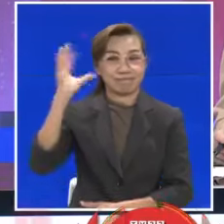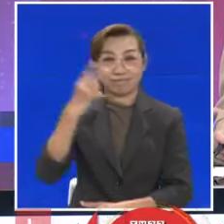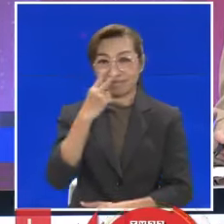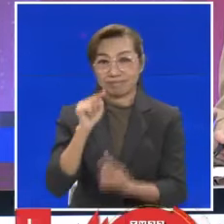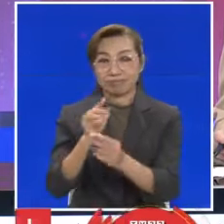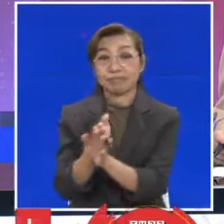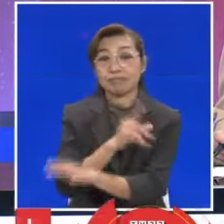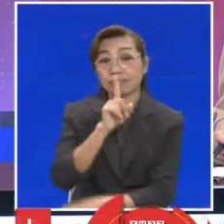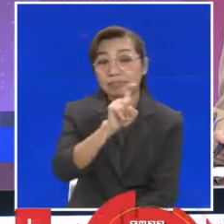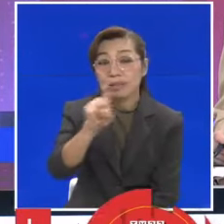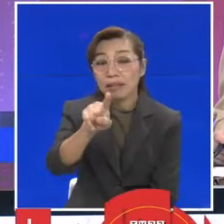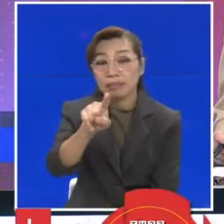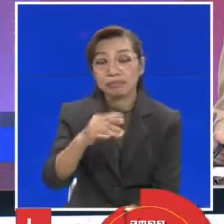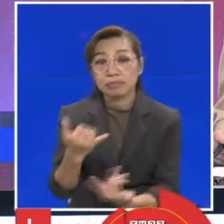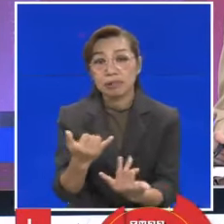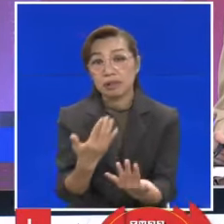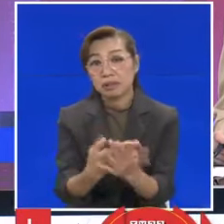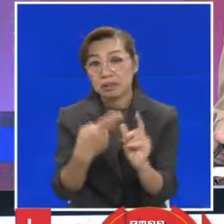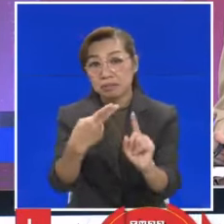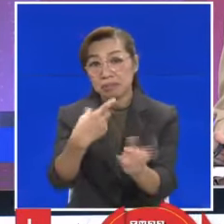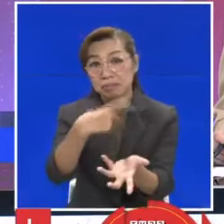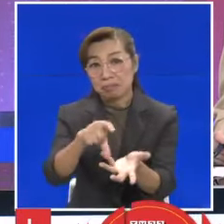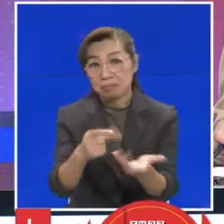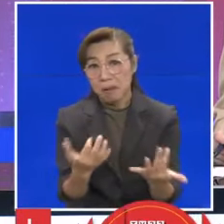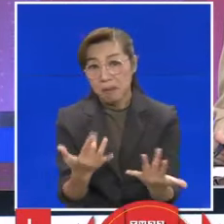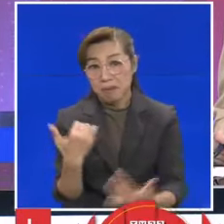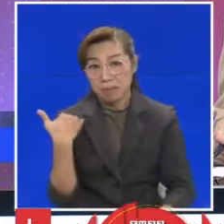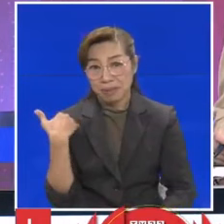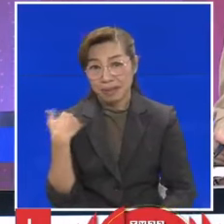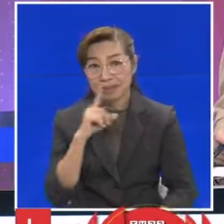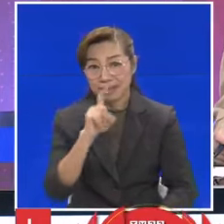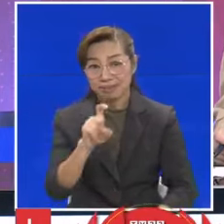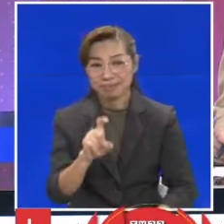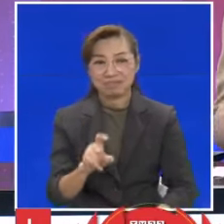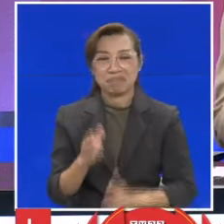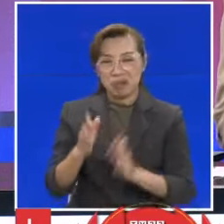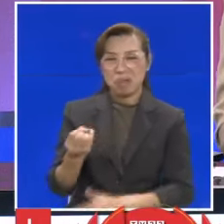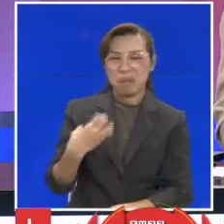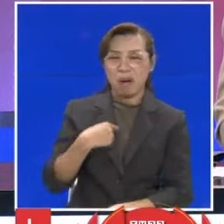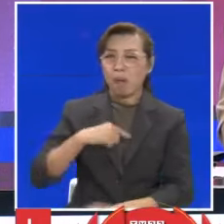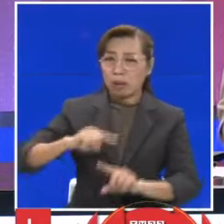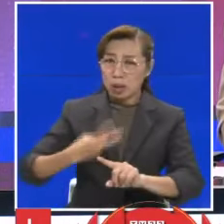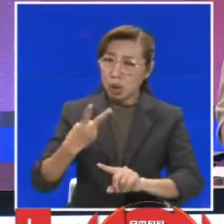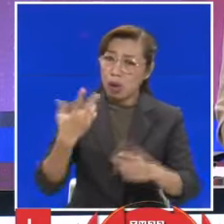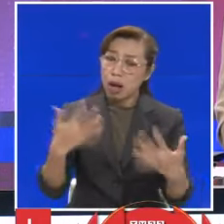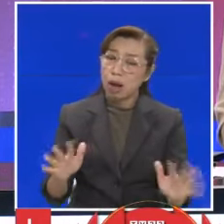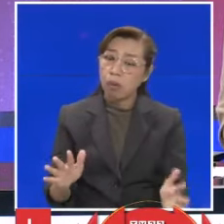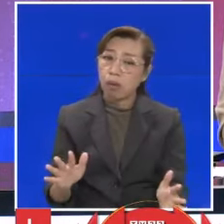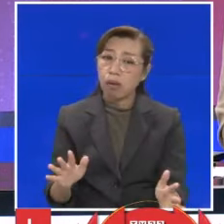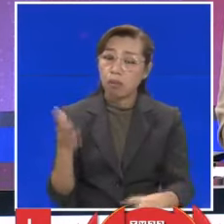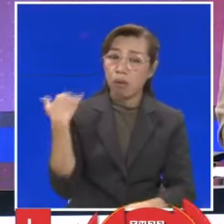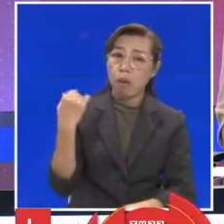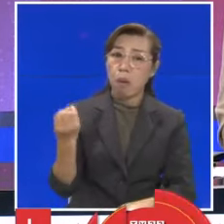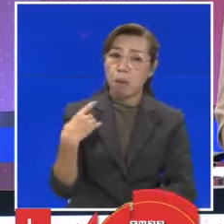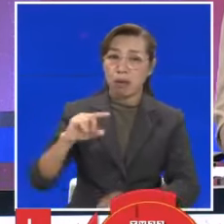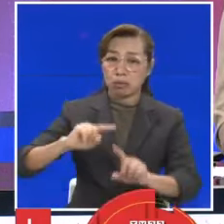ถามคุณผู้ชมก่อนเลยนะคะมีใครกำลังรอเงินดิจิตอลวอลเล็ต 10,000 บาทอยู่บ้างคะหลายคนบอกว่านี่มันเดือนกุมภาพันธ์แล้วนี่น ะ เดือนพีบอกจะจ่